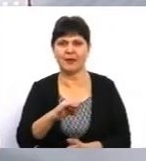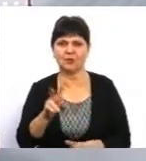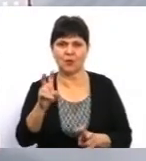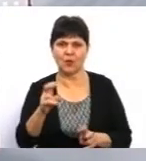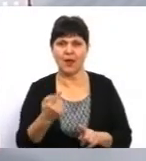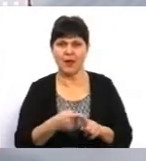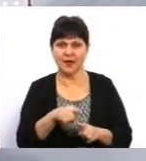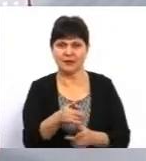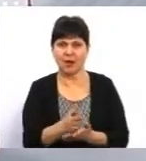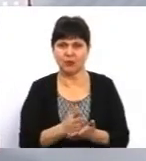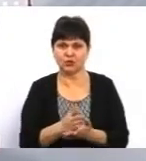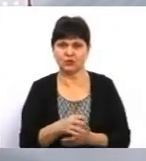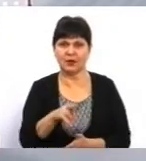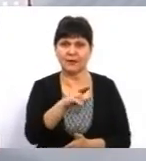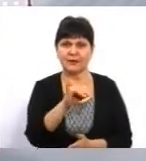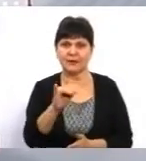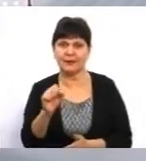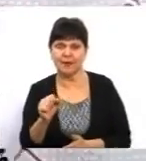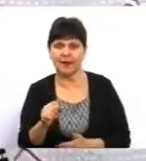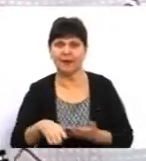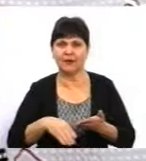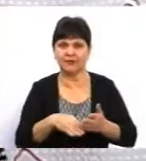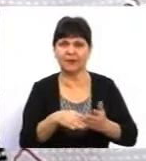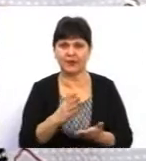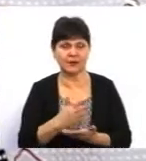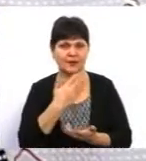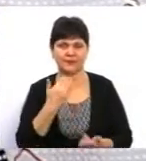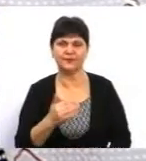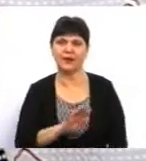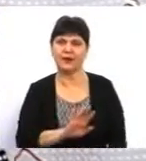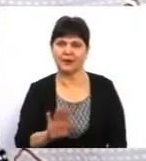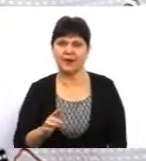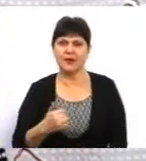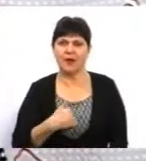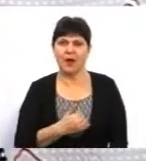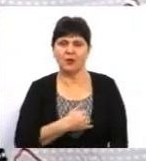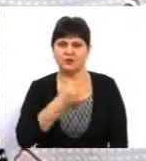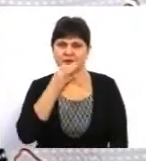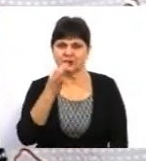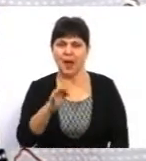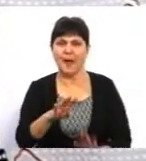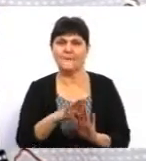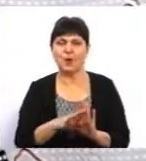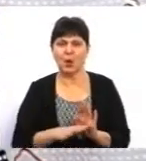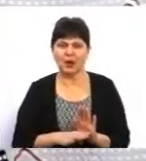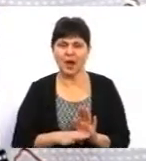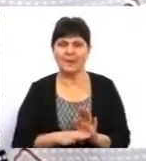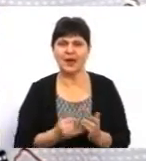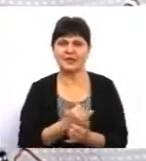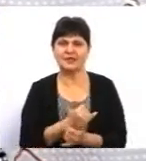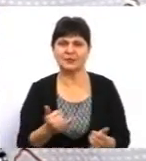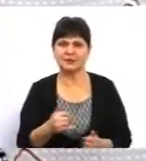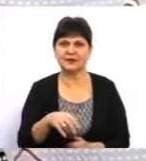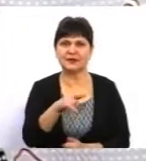саме, якщо говорити про цей компонент діджиталізації? Ну, я хочу вам сказати, що програмне забезпечення «Дія» – це і є основа